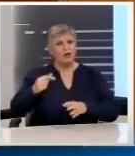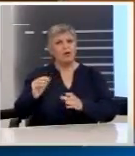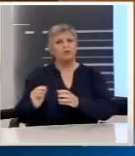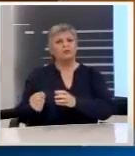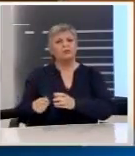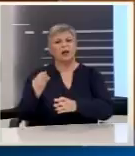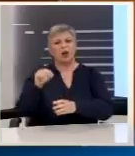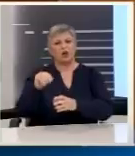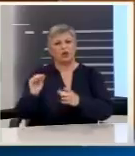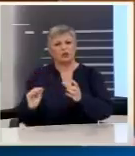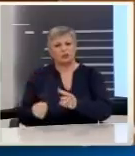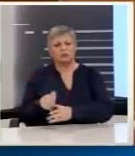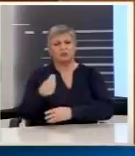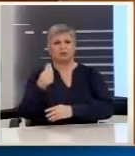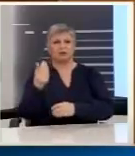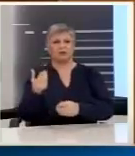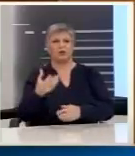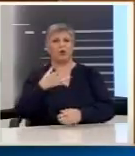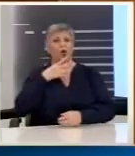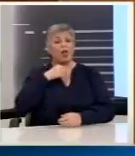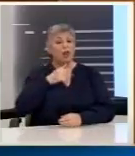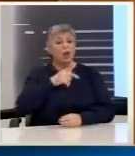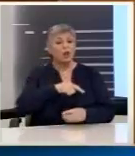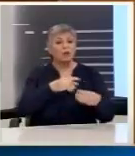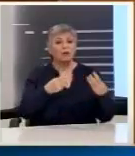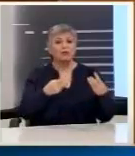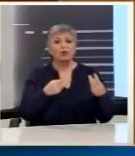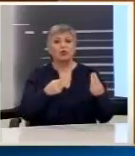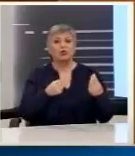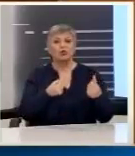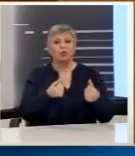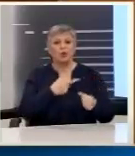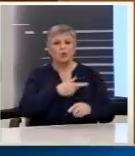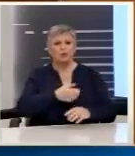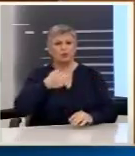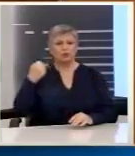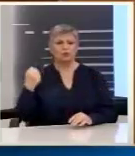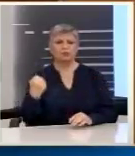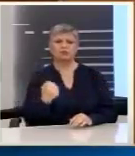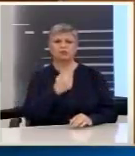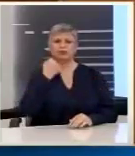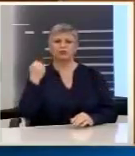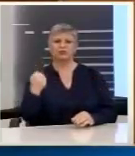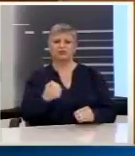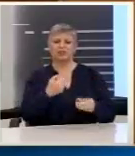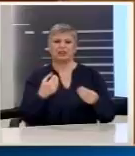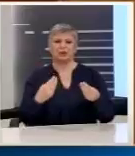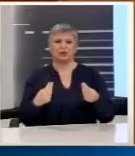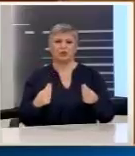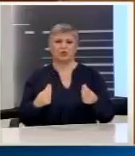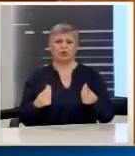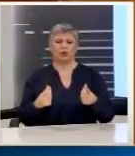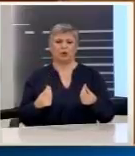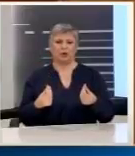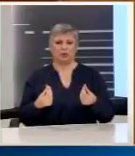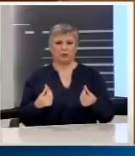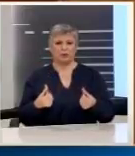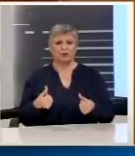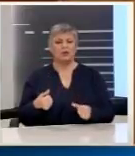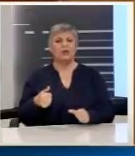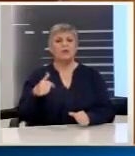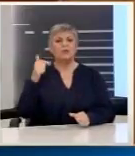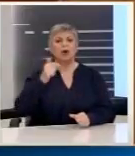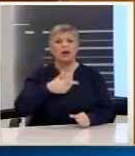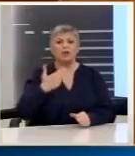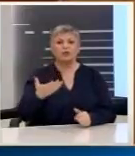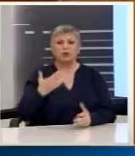έχει. Με έναν ακραίο πολιτικό λόγο που κινείται διαρκώς στα όρια του